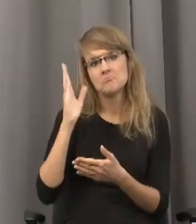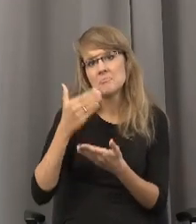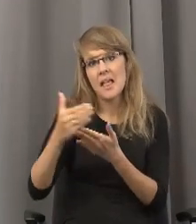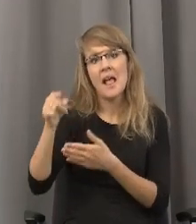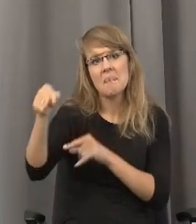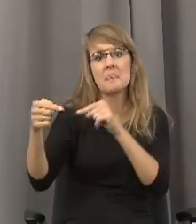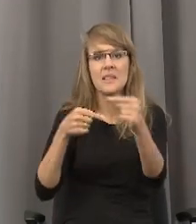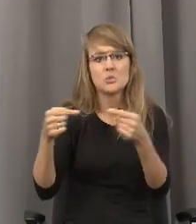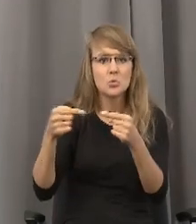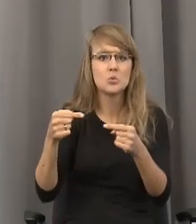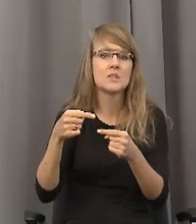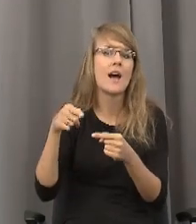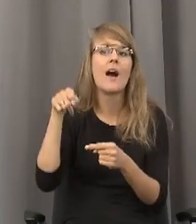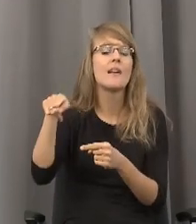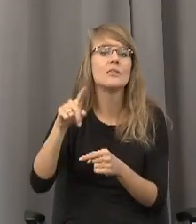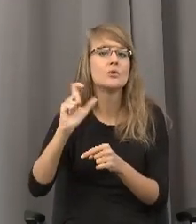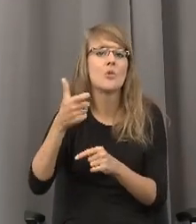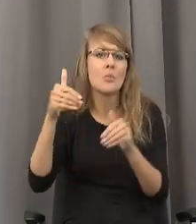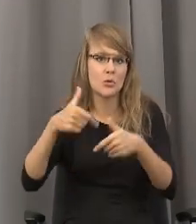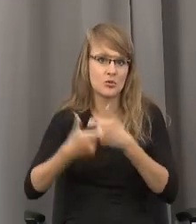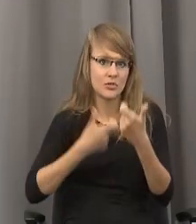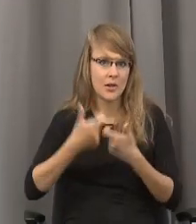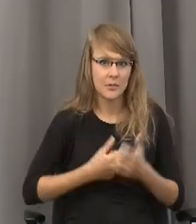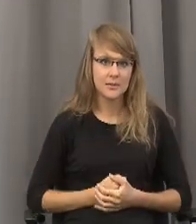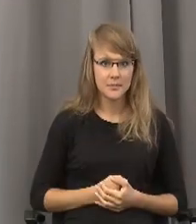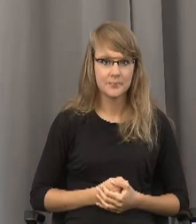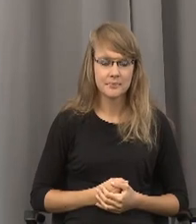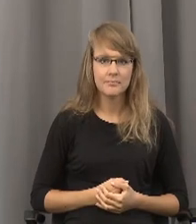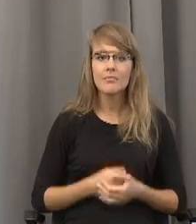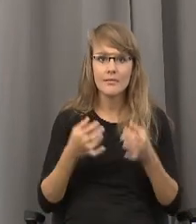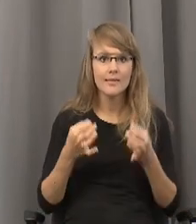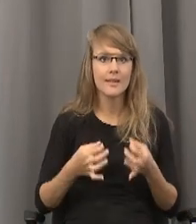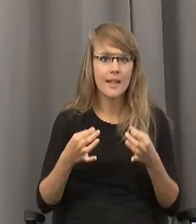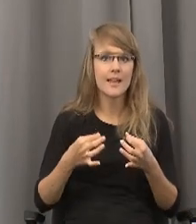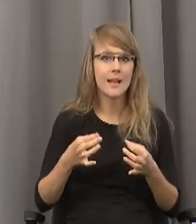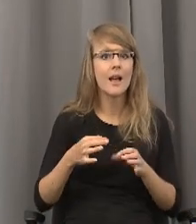zrobić u nich lokalnie. Proszę Państwa, zaczynamy w tej chwili